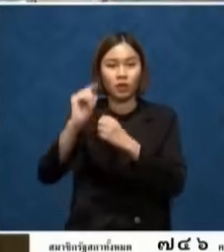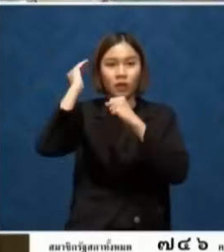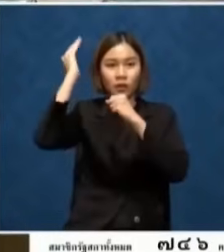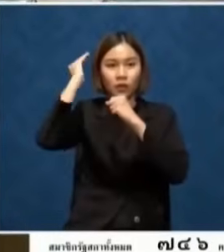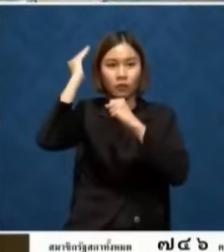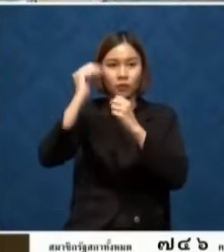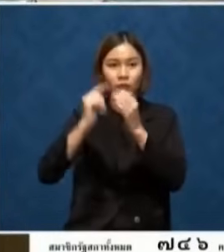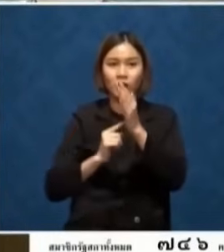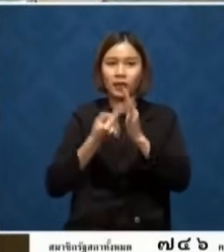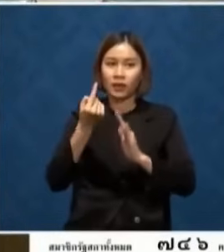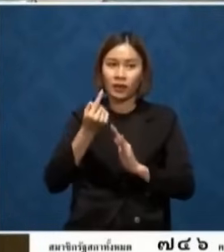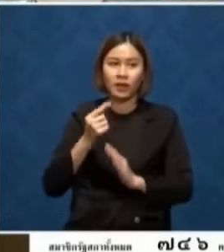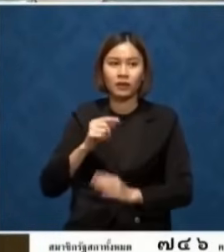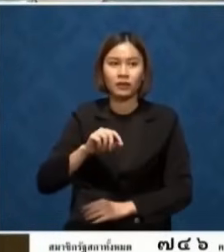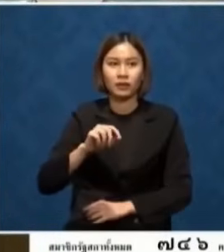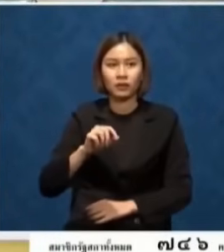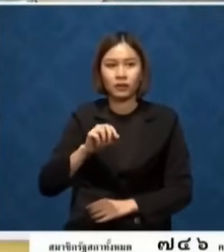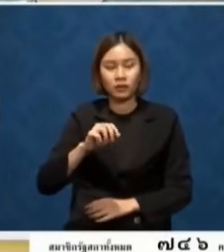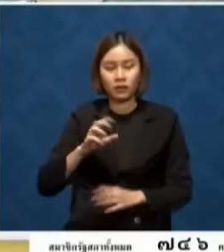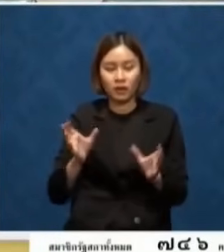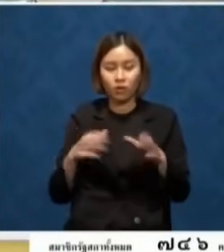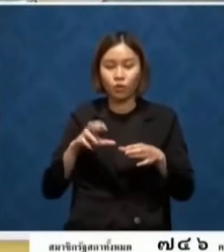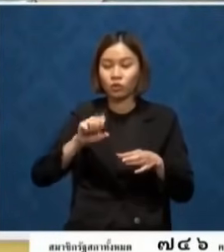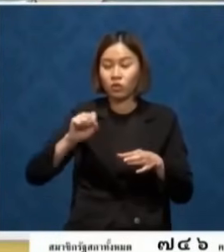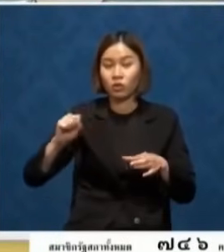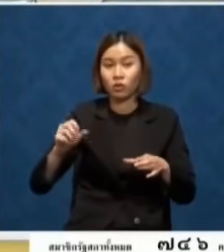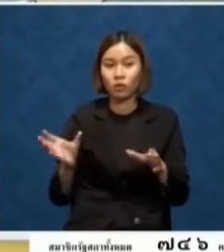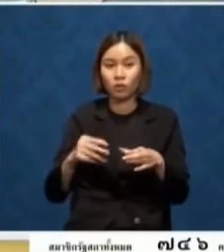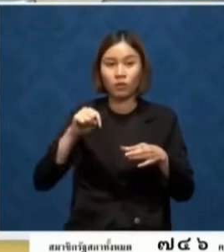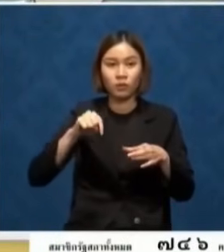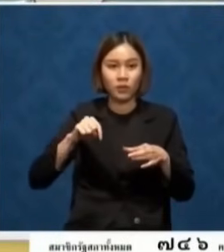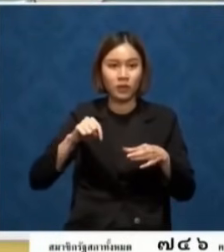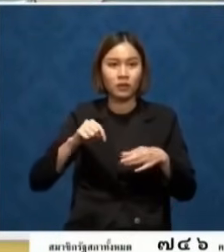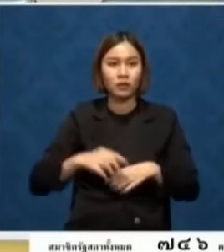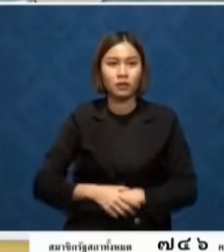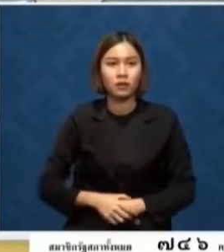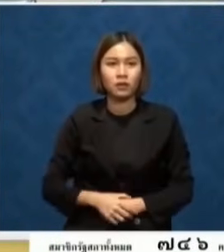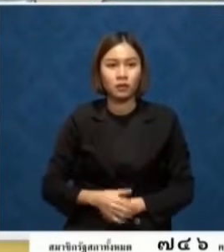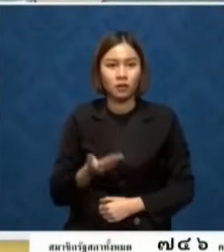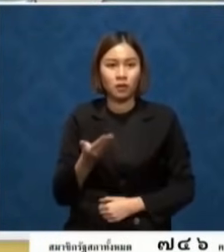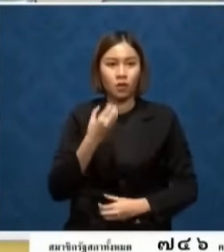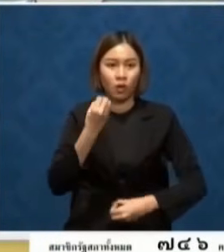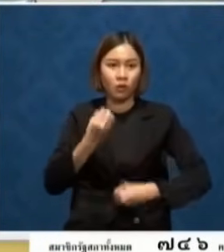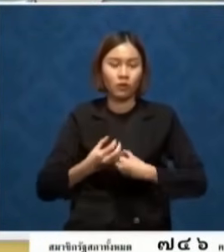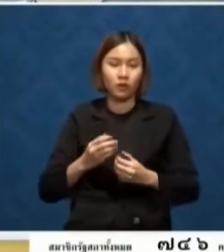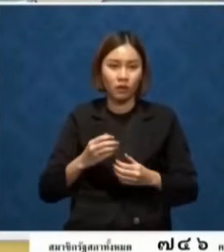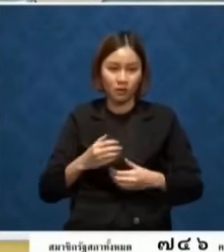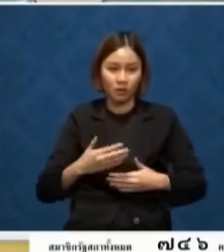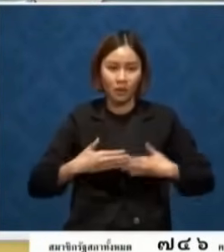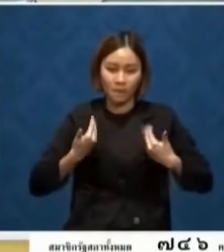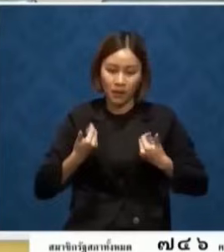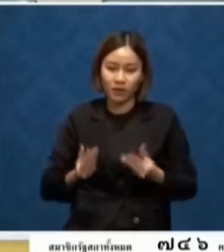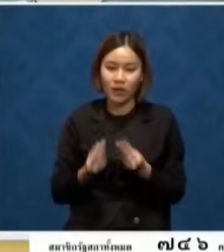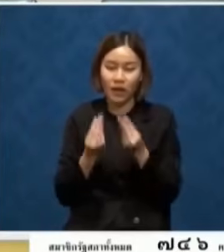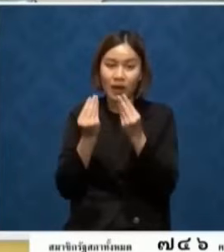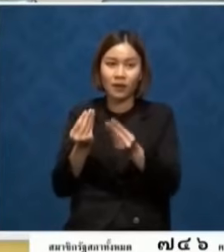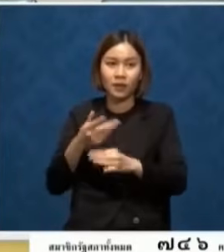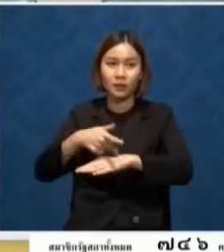ภิปรายเป็นครั้งแรกในสภาชุดนี้ขออนุญาตแสดงความยินดีกับท่านประธานส